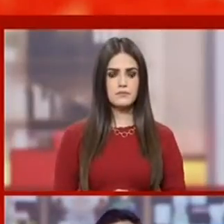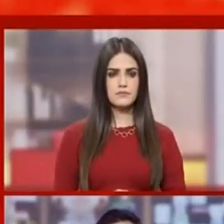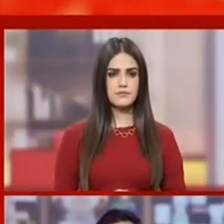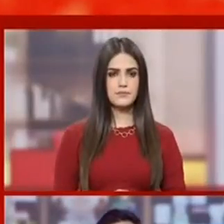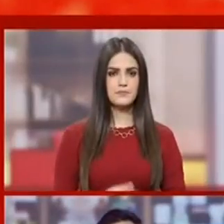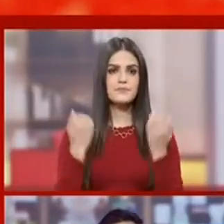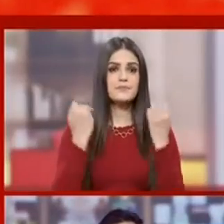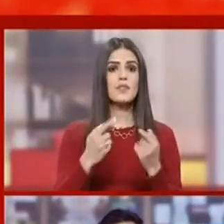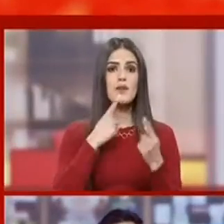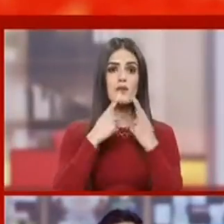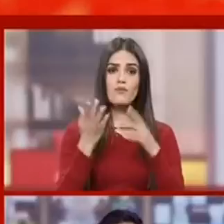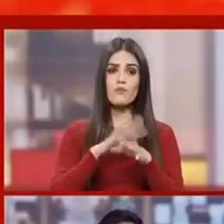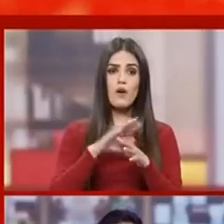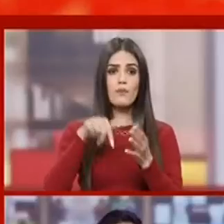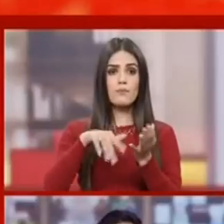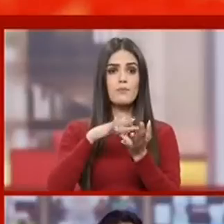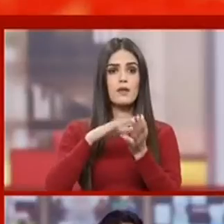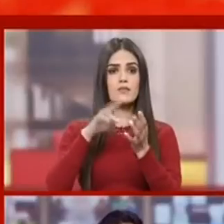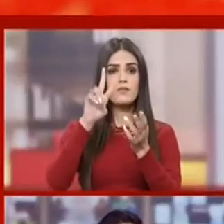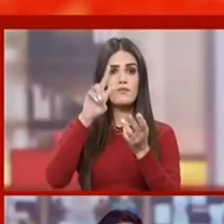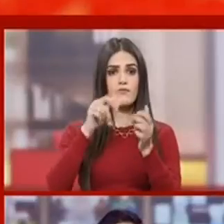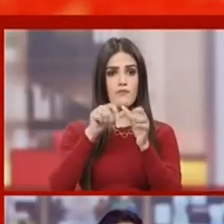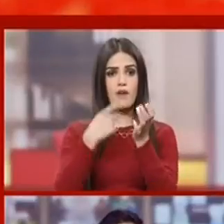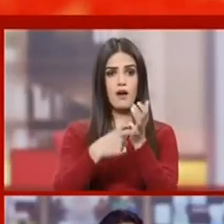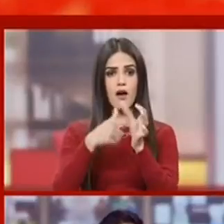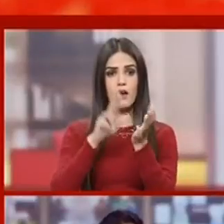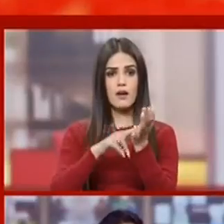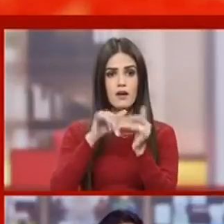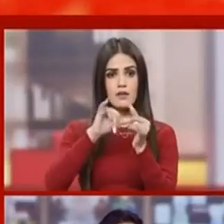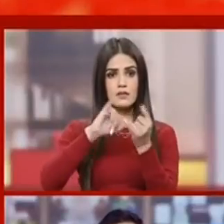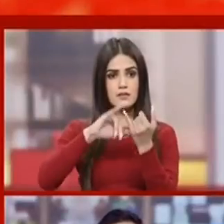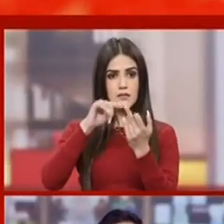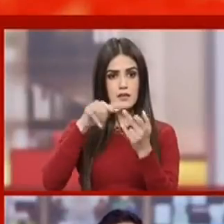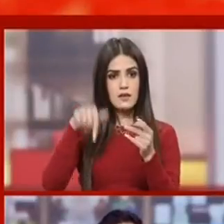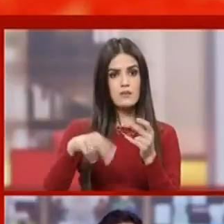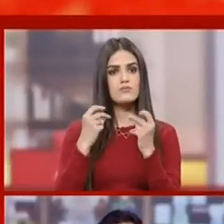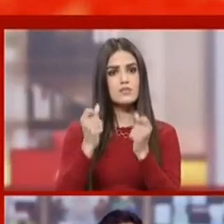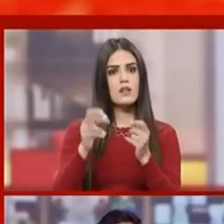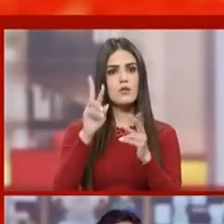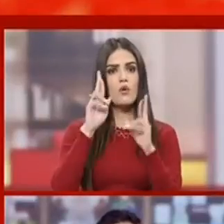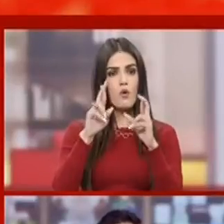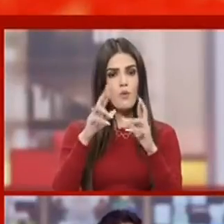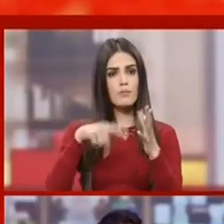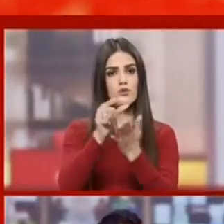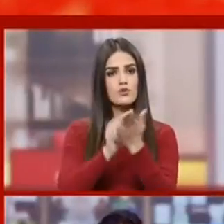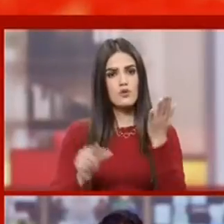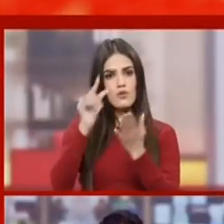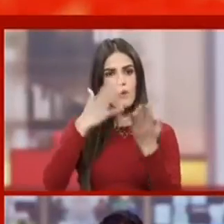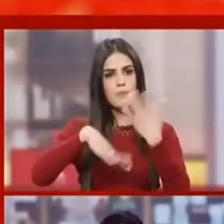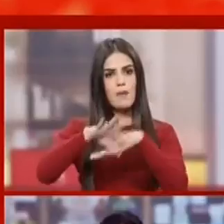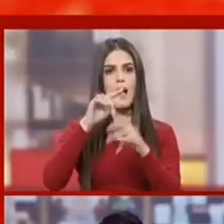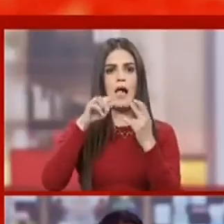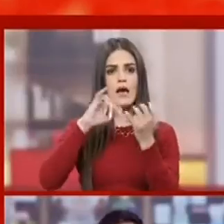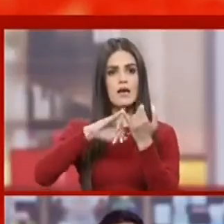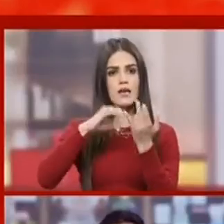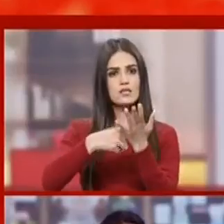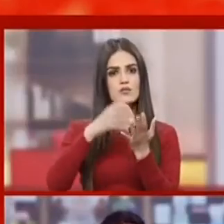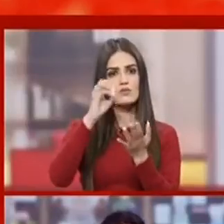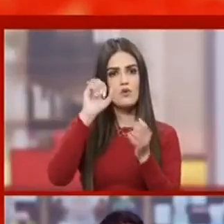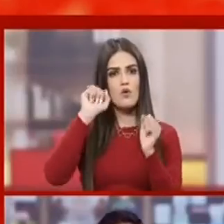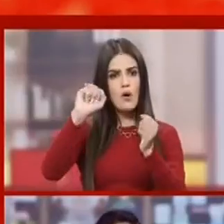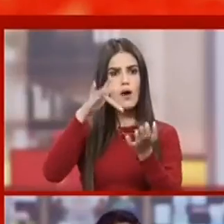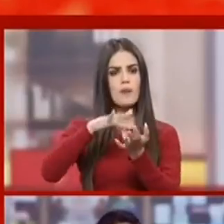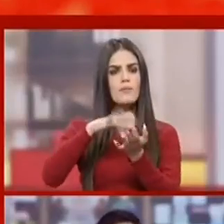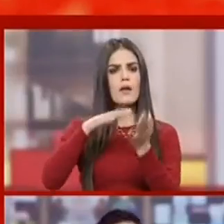और अब बात वरानसी की जहांपर IIT BHU में जल्दी इसरो का रीजनल स्पेस सेंटर खुलने वाला है इस पेस